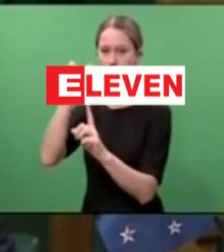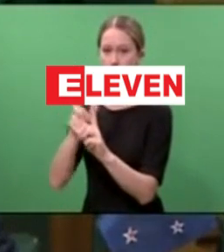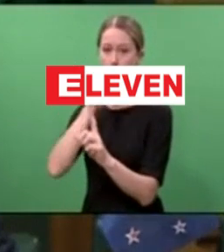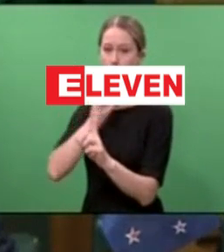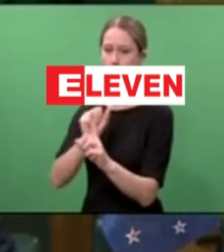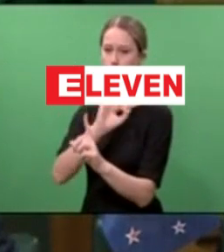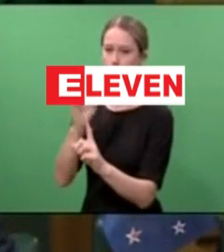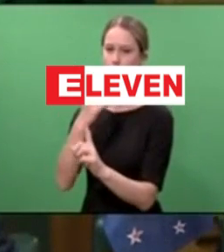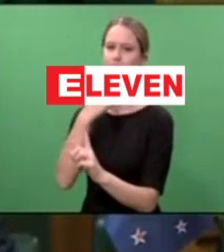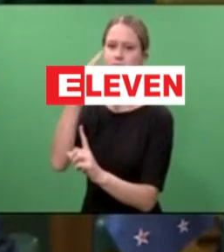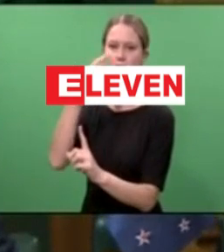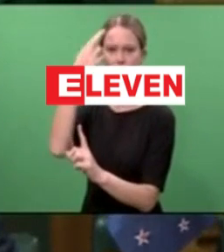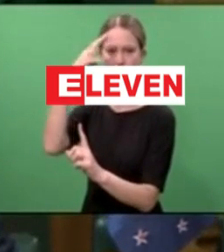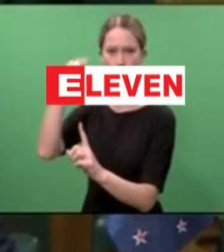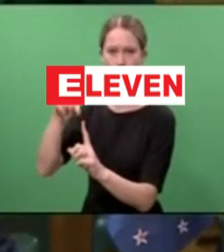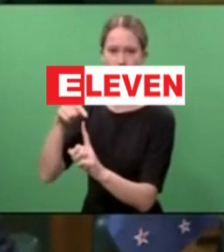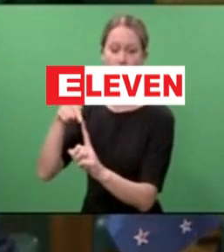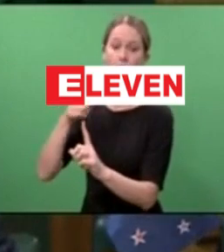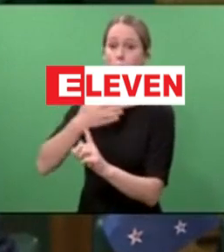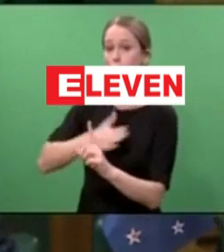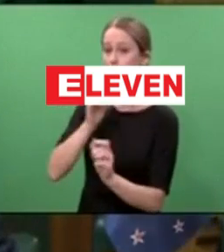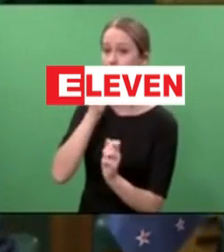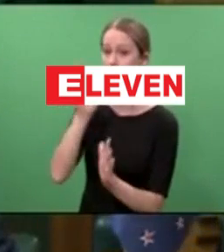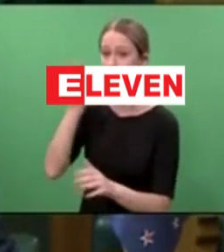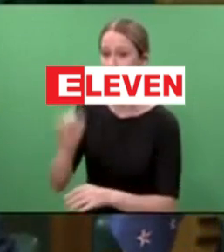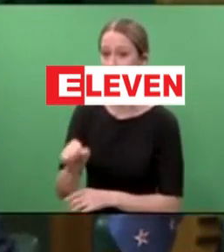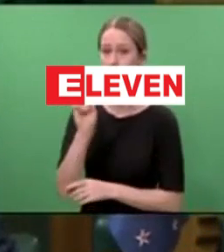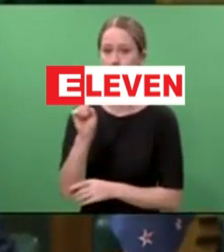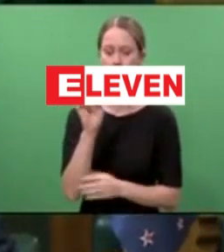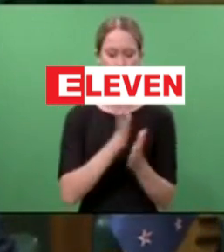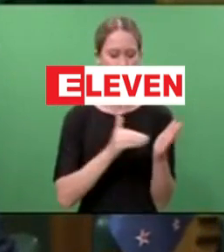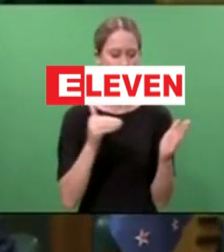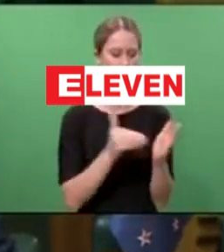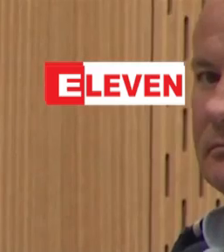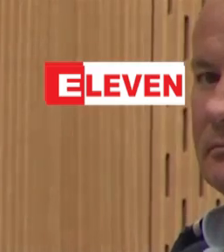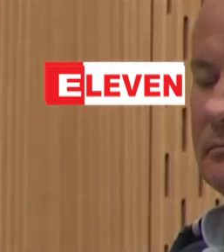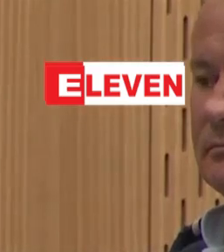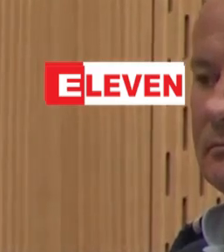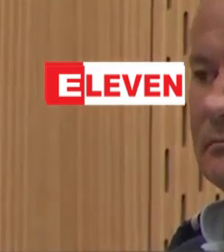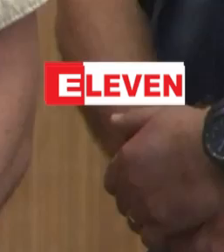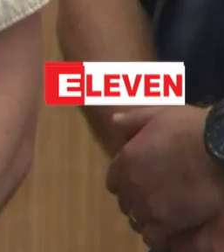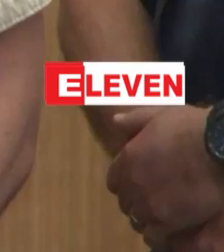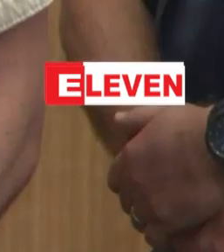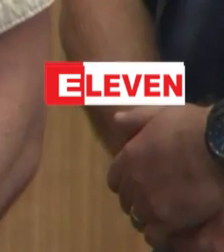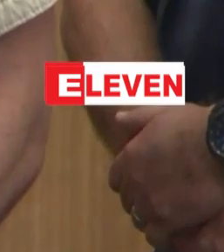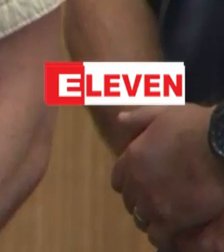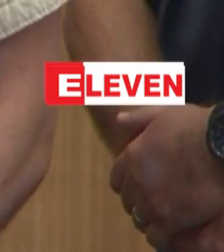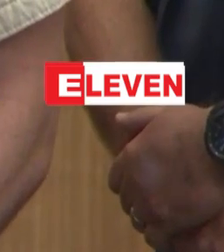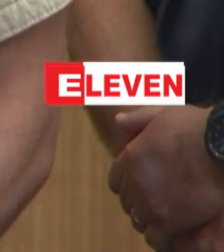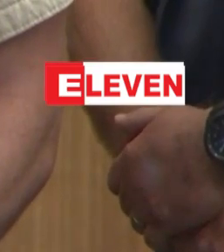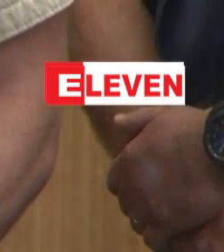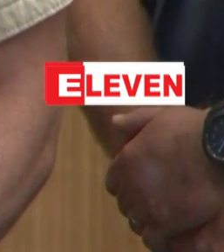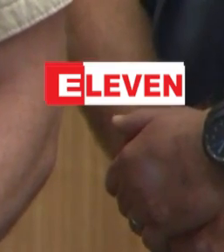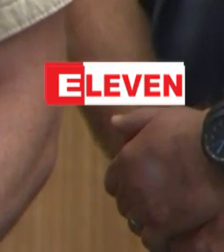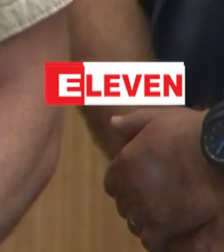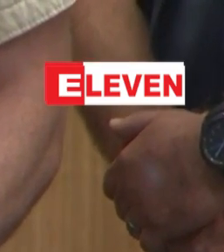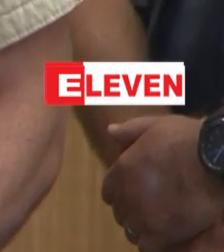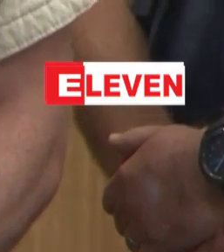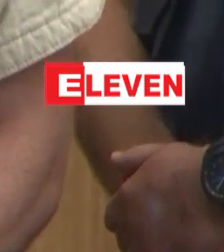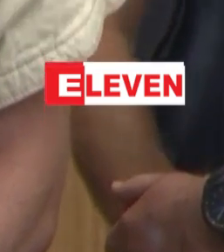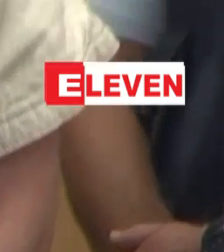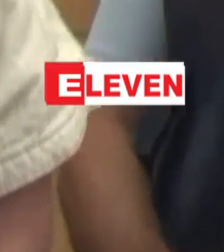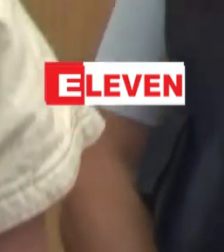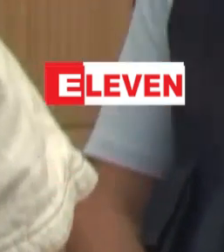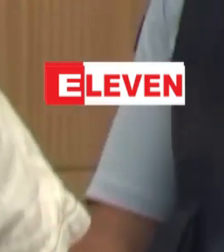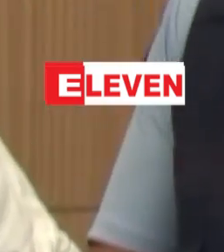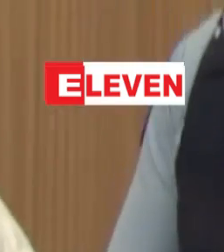ဆုံးရှုံးသွားသူတွေရဲ့နာမည်ကိုထုတ်ပြောကြဖို့အနုညွတ်မေတ္တာရက်ခံကြောင်းပြောခဲ့ပါတယ်။ဒါအပြင်တနက်သမားဟာဥပဒေရဲ့အပြစ်ပေးမှုကိုအပြေအဝရင်ဆို